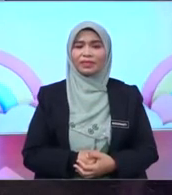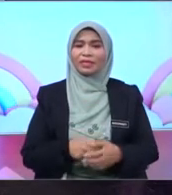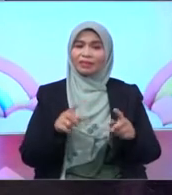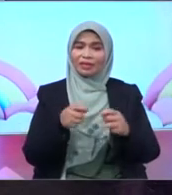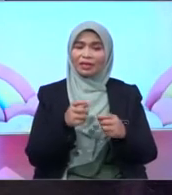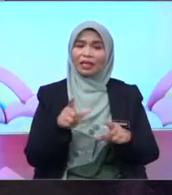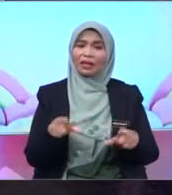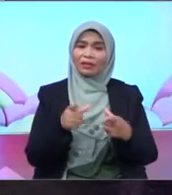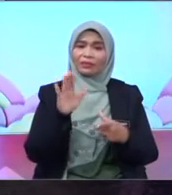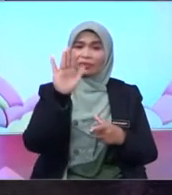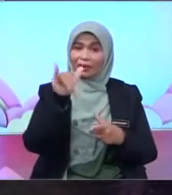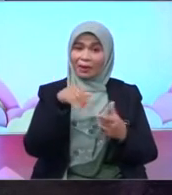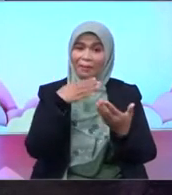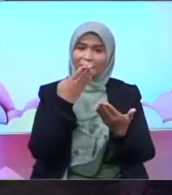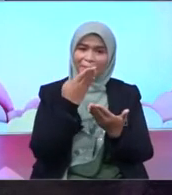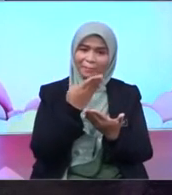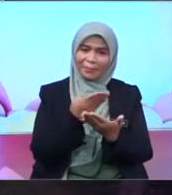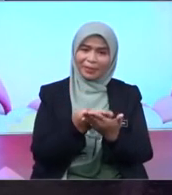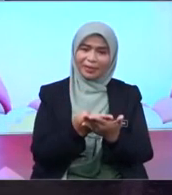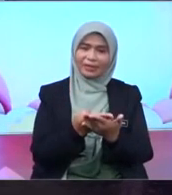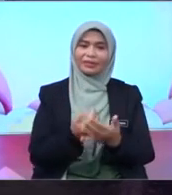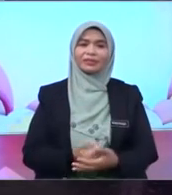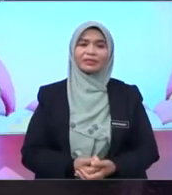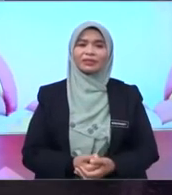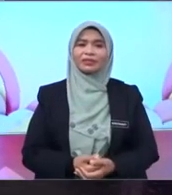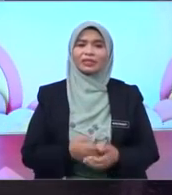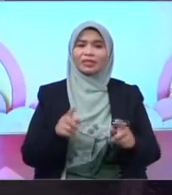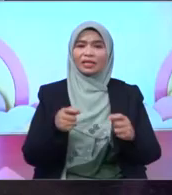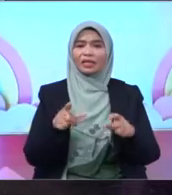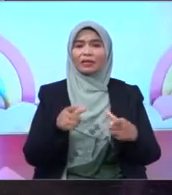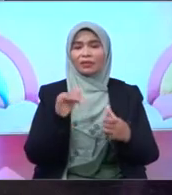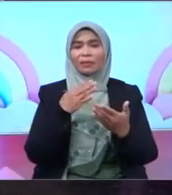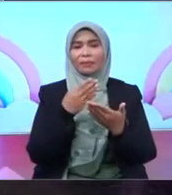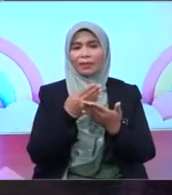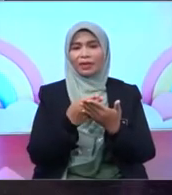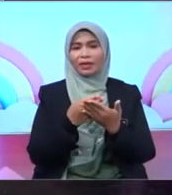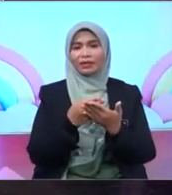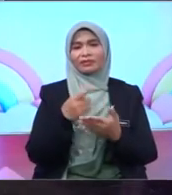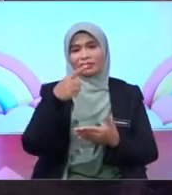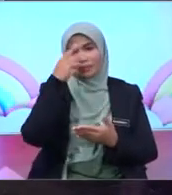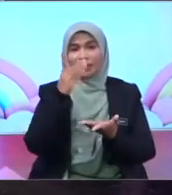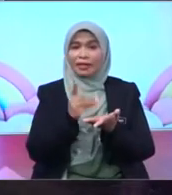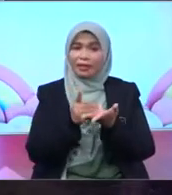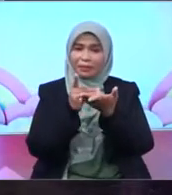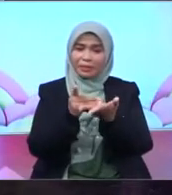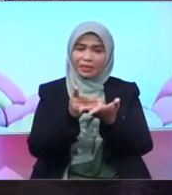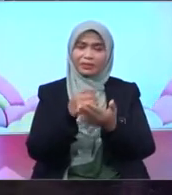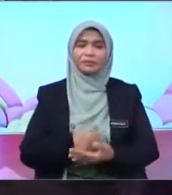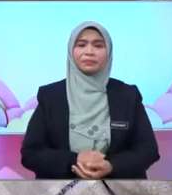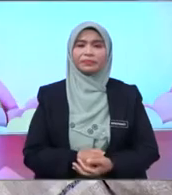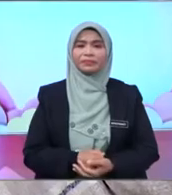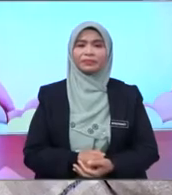tingkah laku yang baik betul Wira tingkah laku yang baik oke mirabo ditulis nih Baiklah